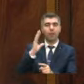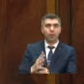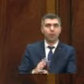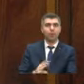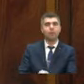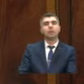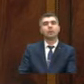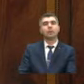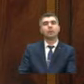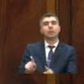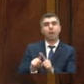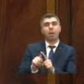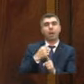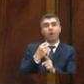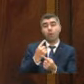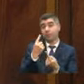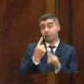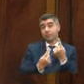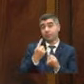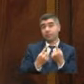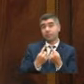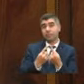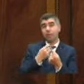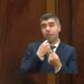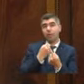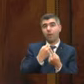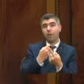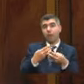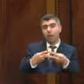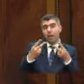بان بعض الخطابات شي ولا على الاقل صفحات منها الى رجعنا